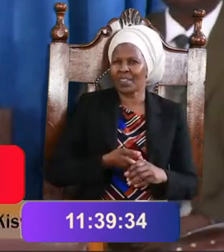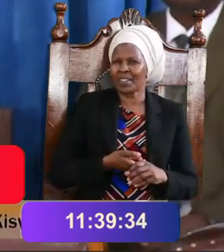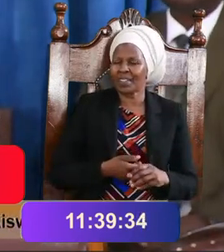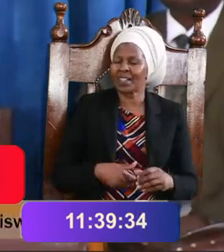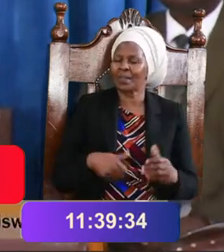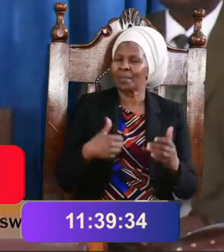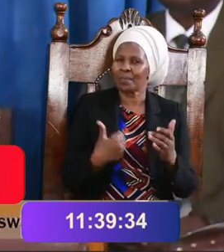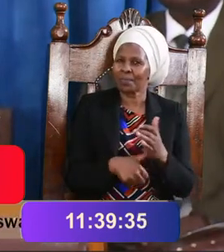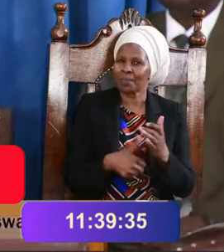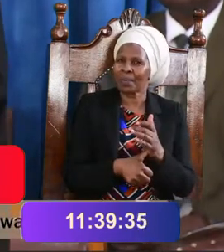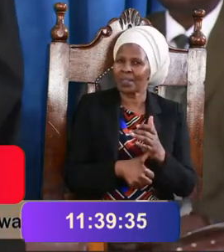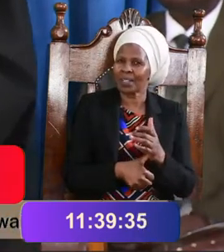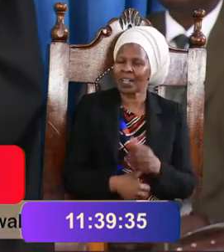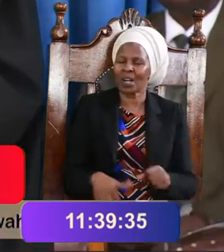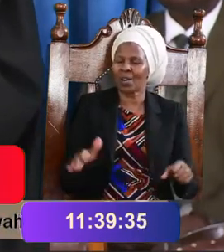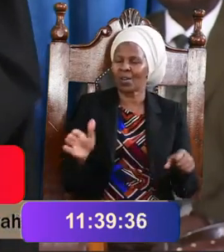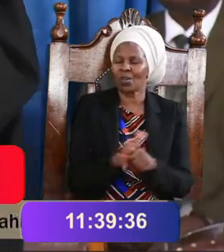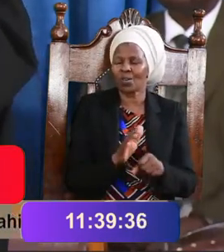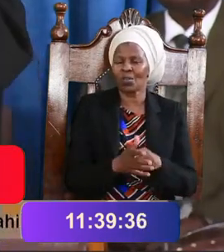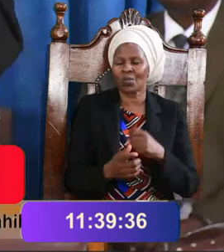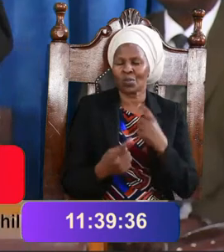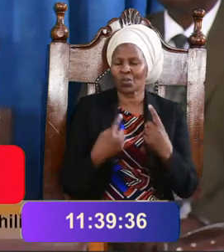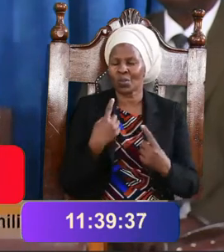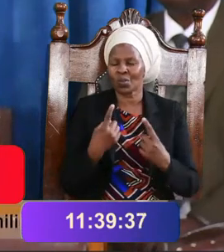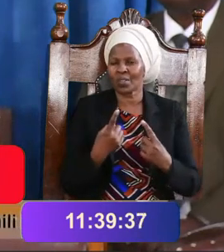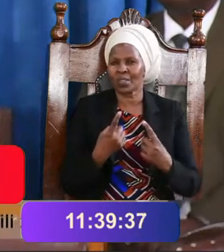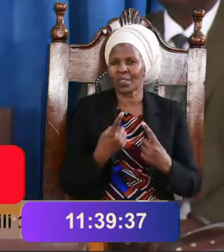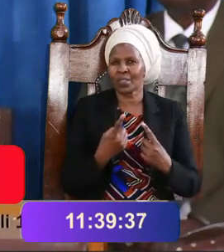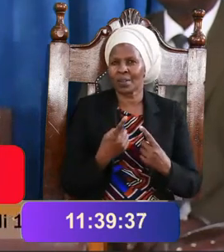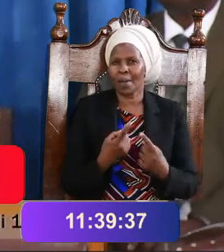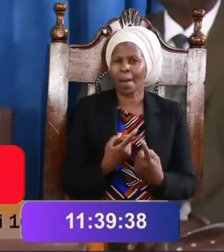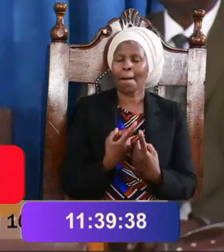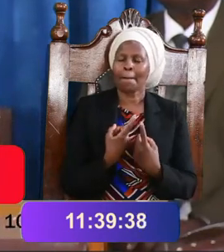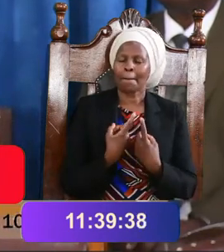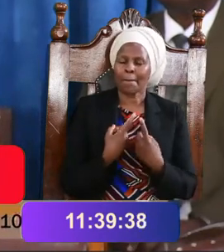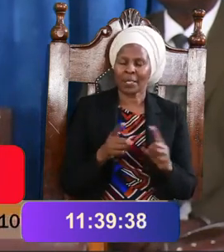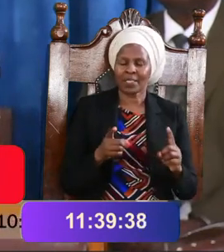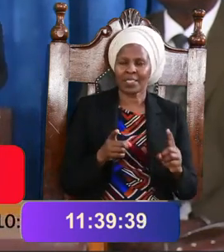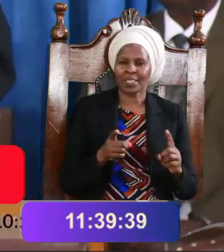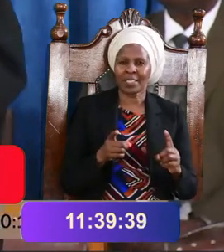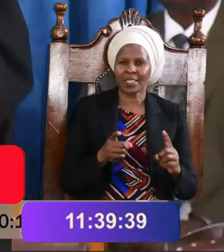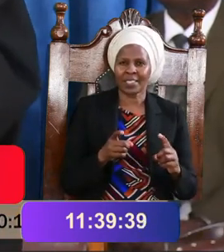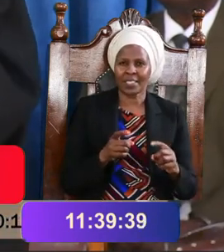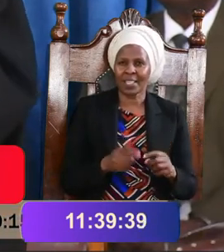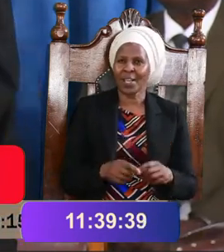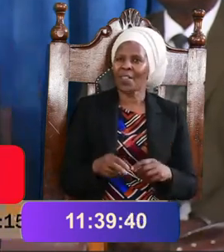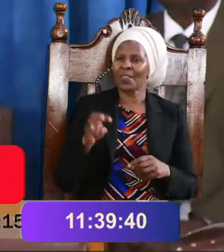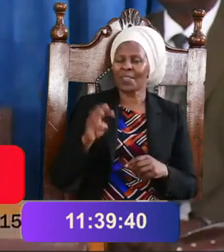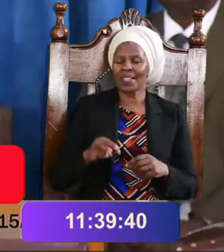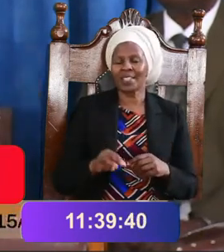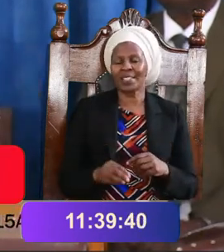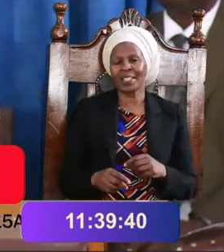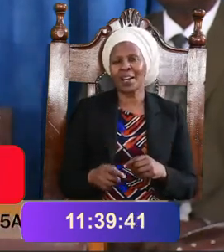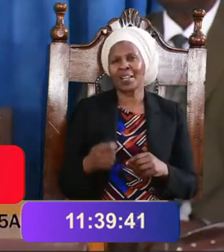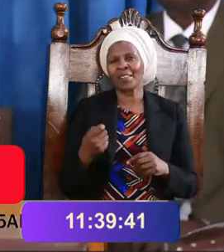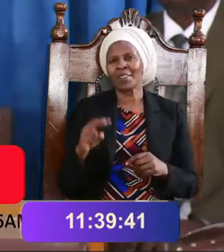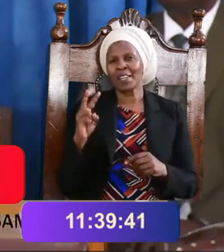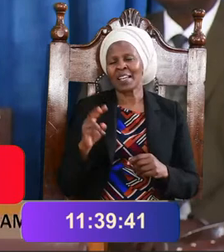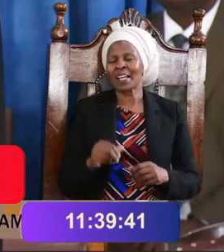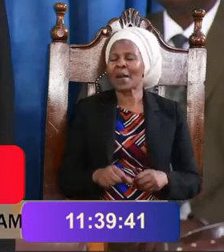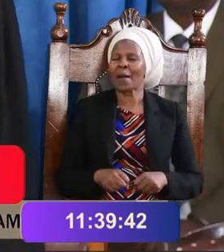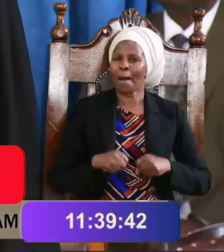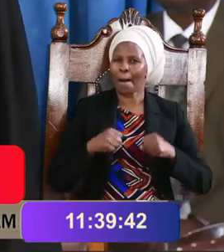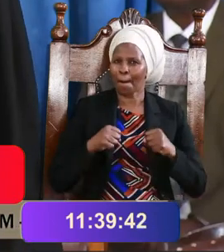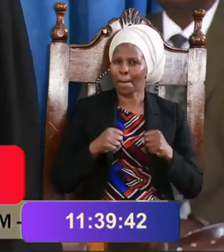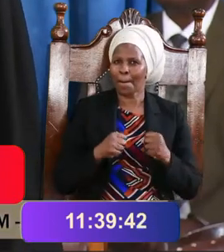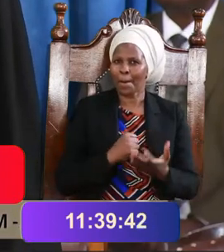sana yanaongelewa juu ya shortage ya mafuta, lakini social media huanga inasaidia sana kuchangamsha watu. Sasa